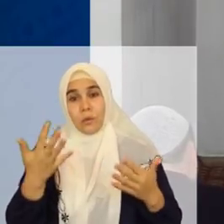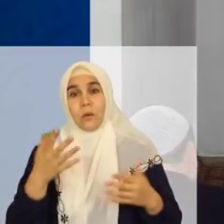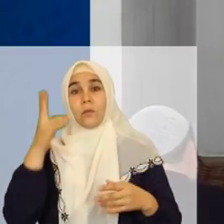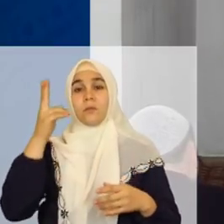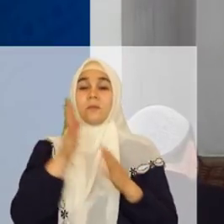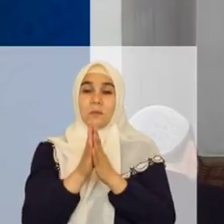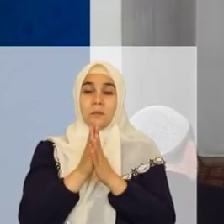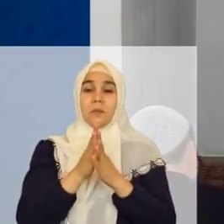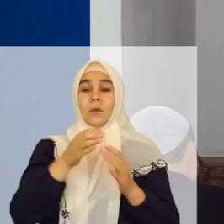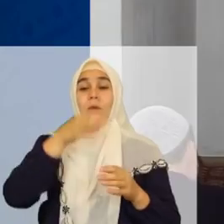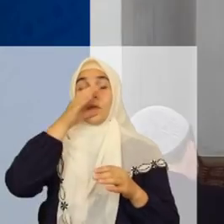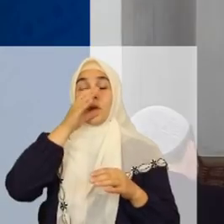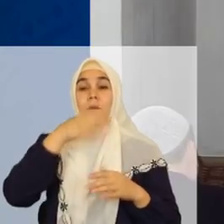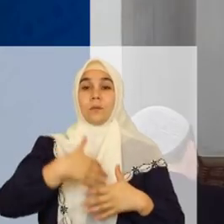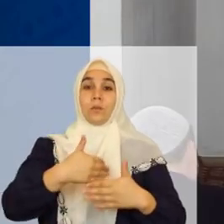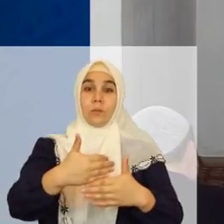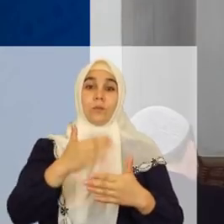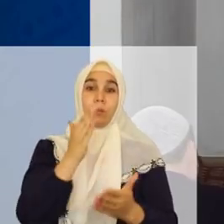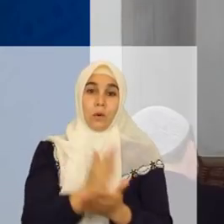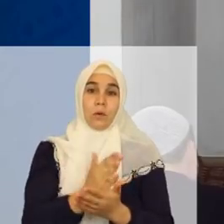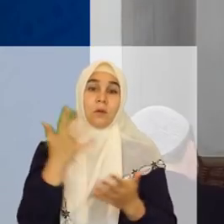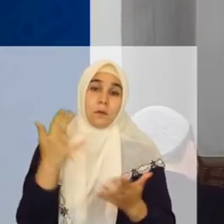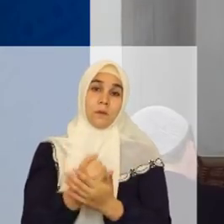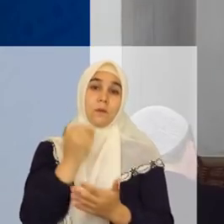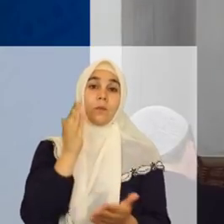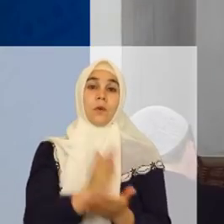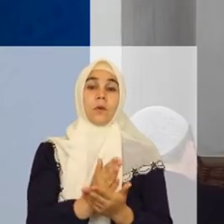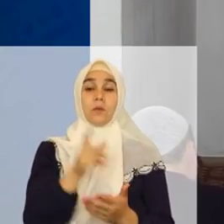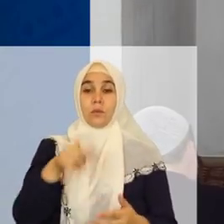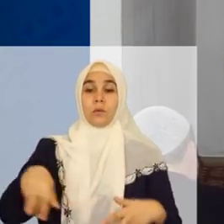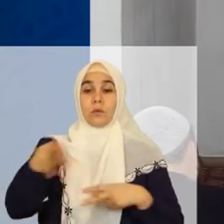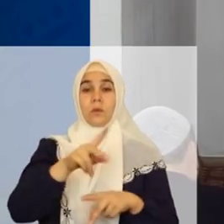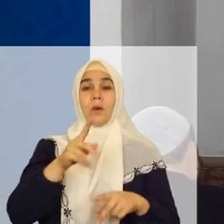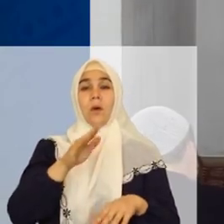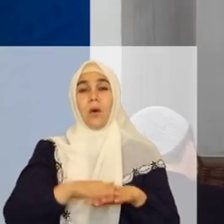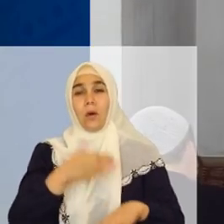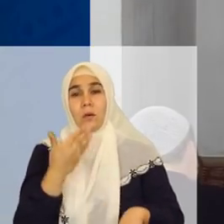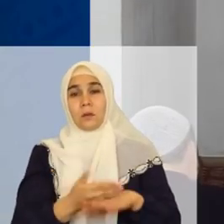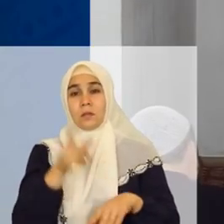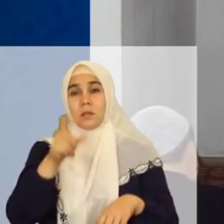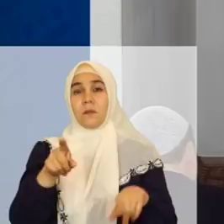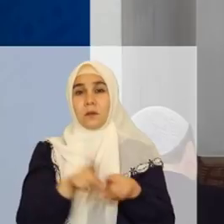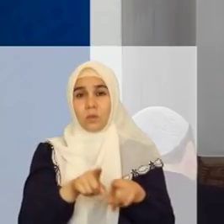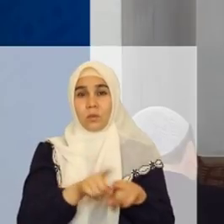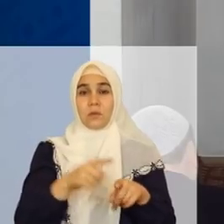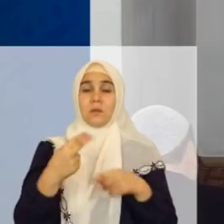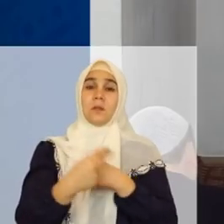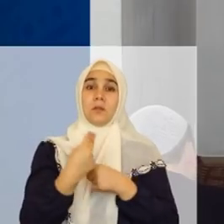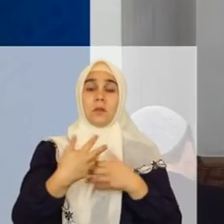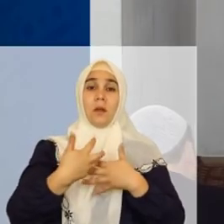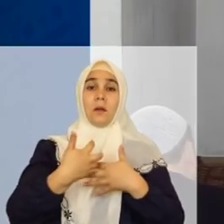O'zimizning tanishlarimiz, Ahmad Toshmat o'sha ko'zimizda oldimizda yurgan odamlar. Og'ir tuzalmas dardi borlar tuzalib